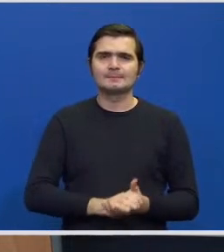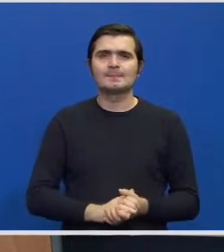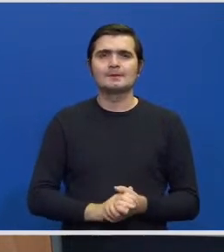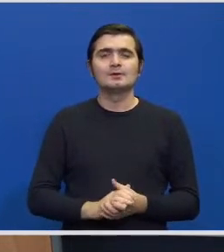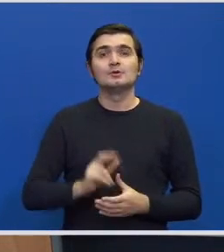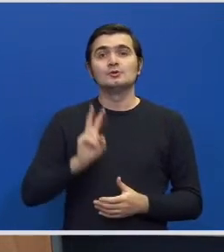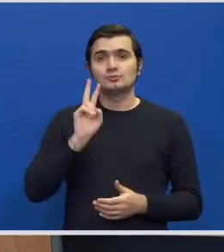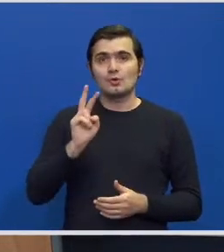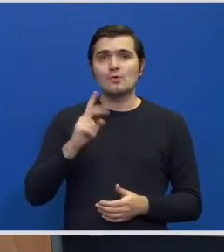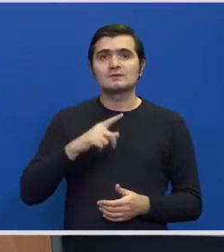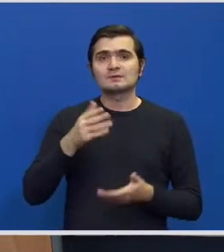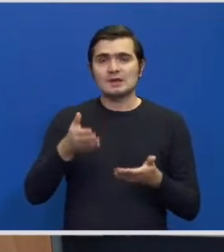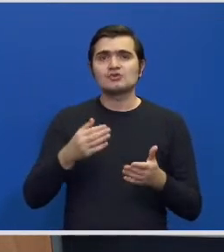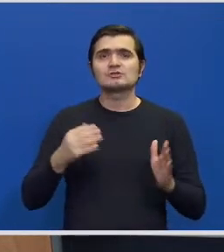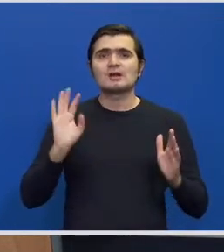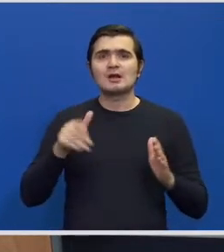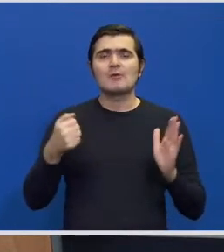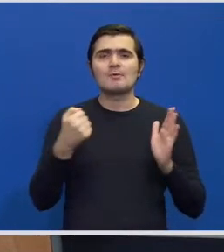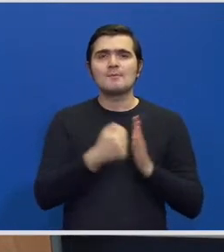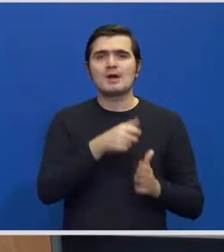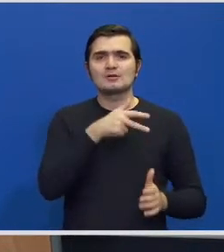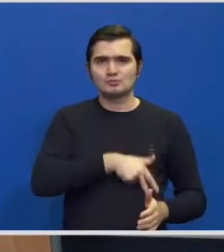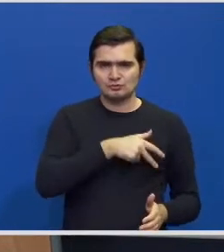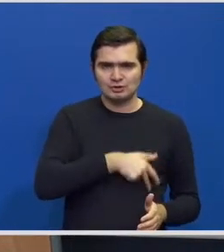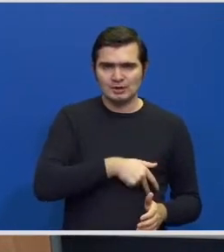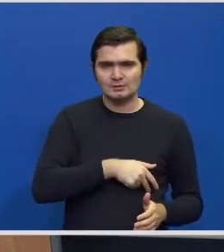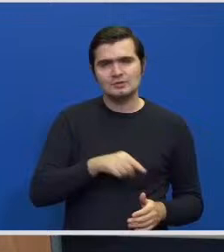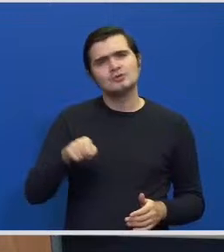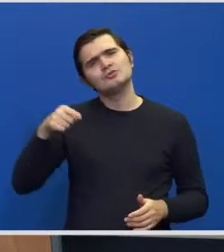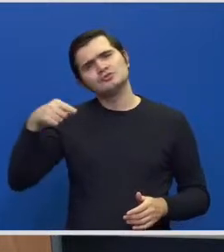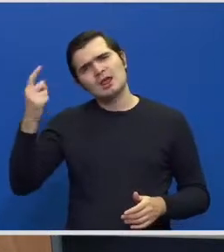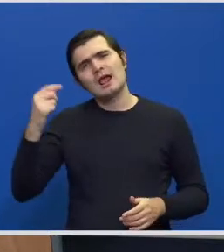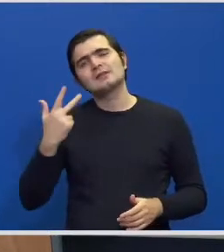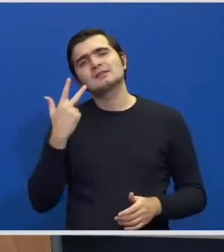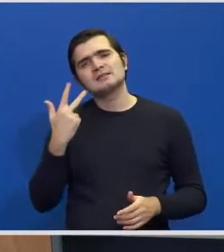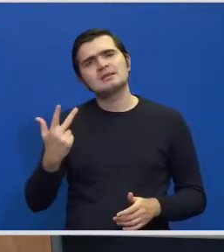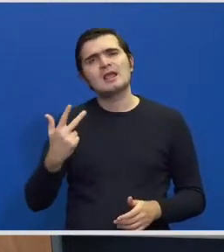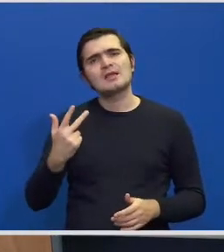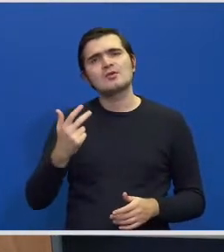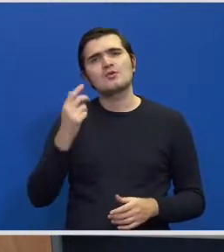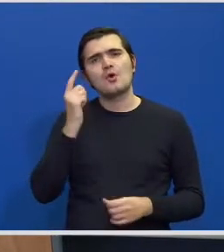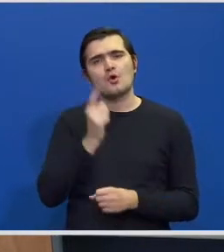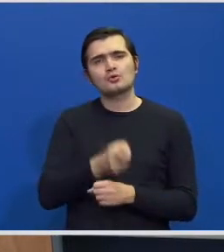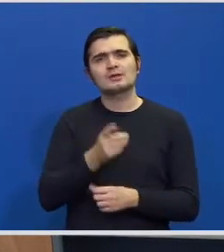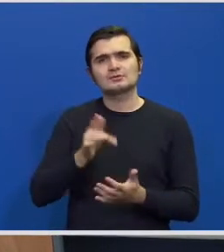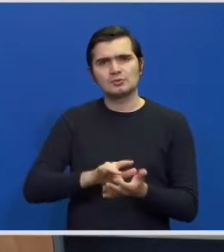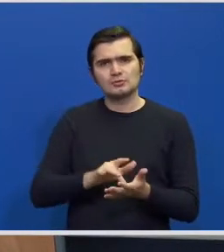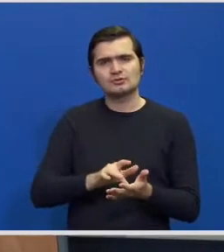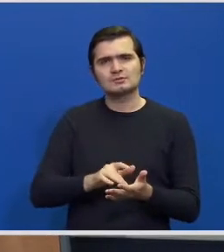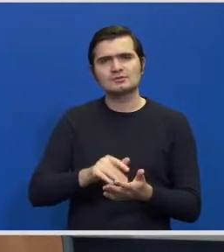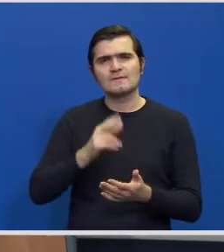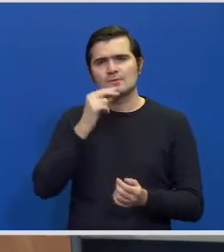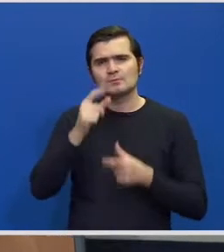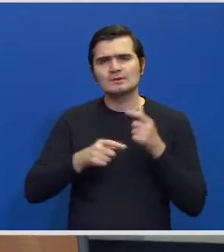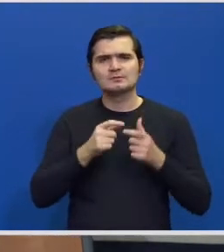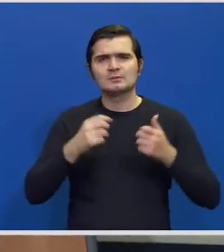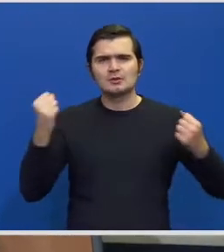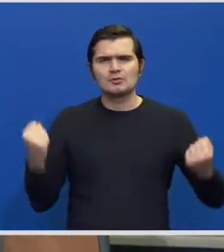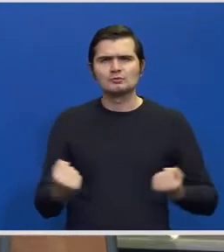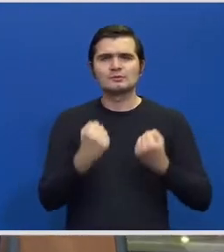5 ordonanțe de urgență, 2 sunt acestea cu impact social și celelalte 3